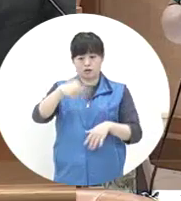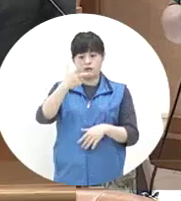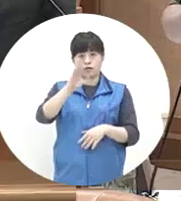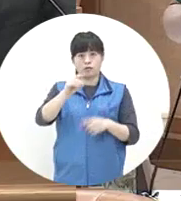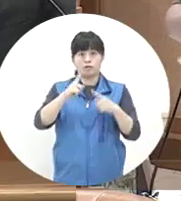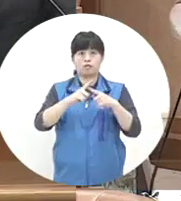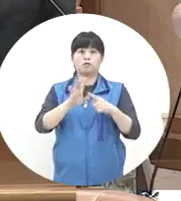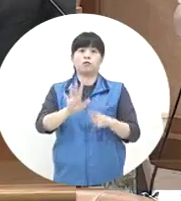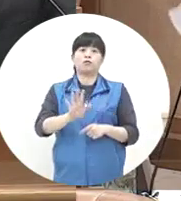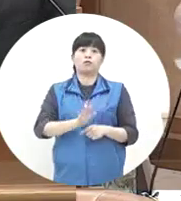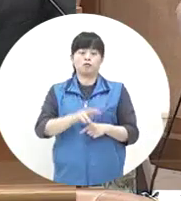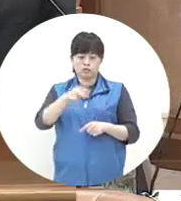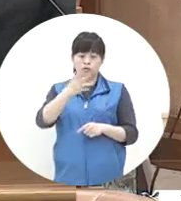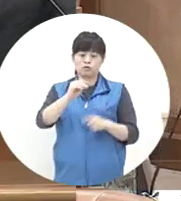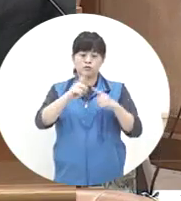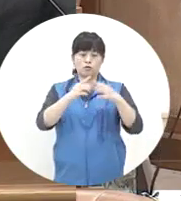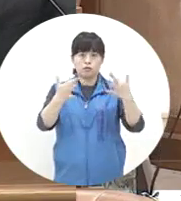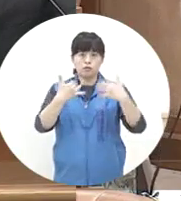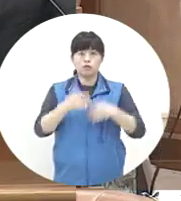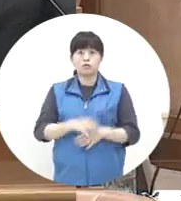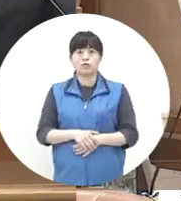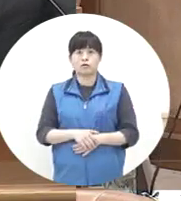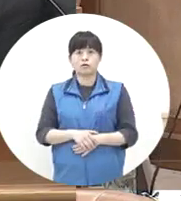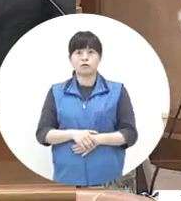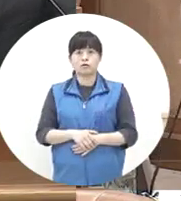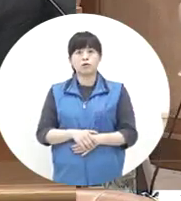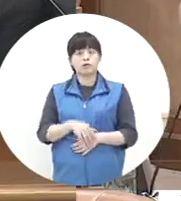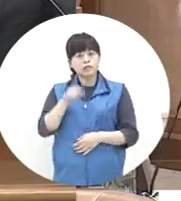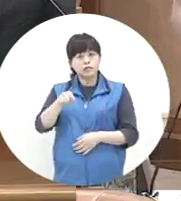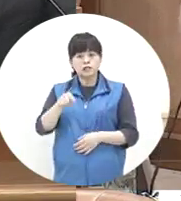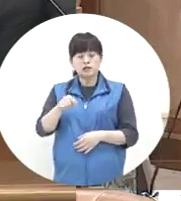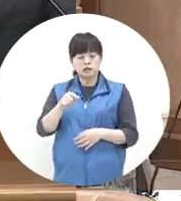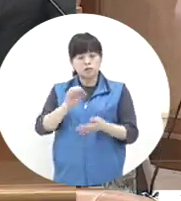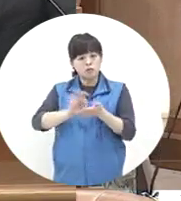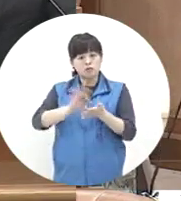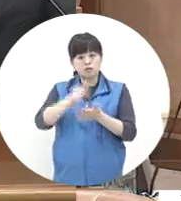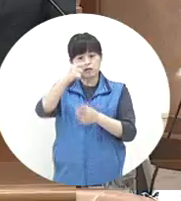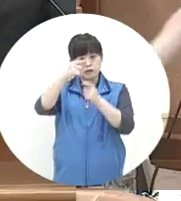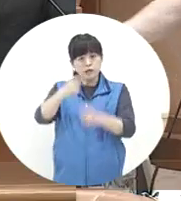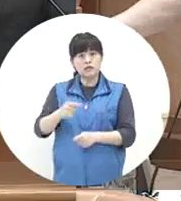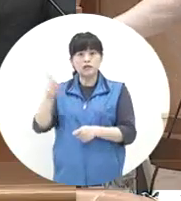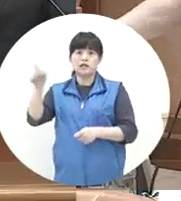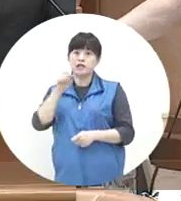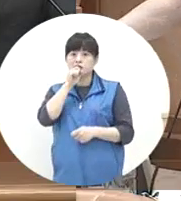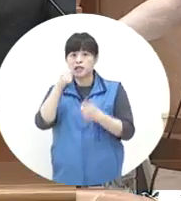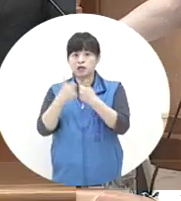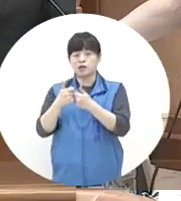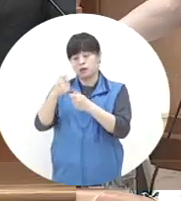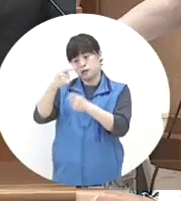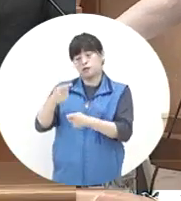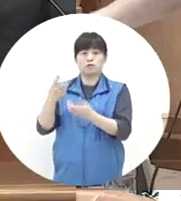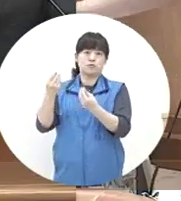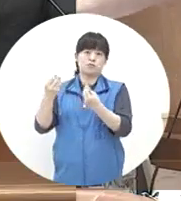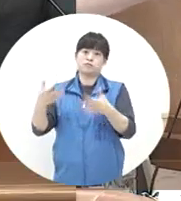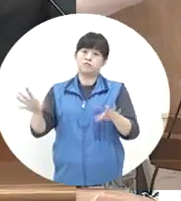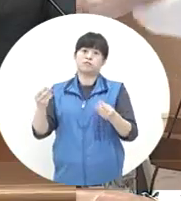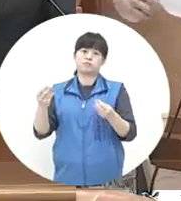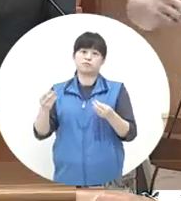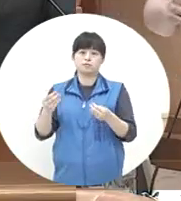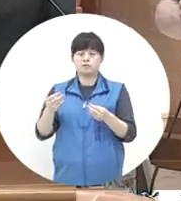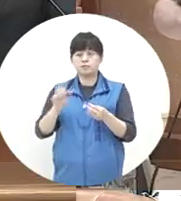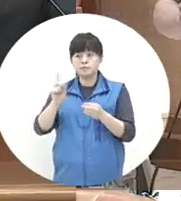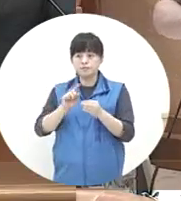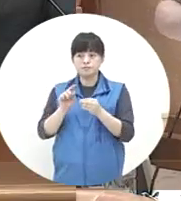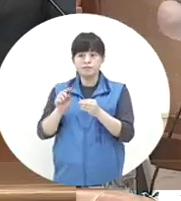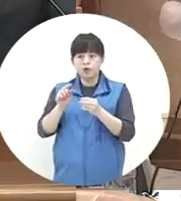问题哦，就花一亿 了， 光这个就花一亿。你看演唱会，人家也没花那么多钱呐、啊，那还造成周